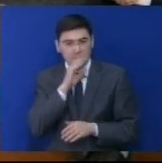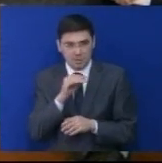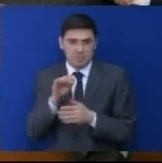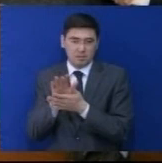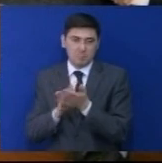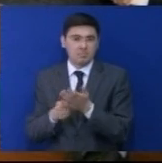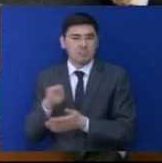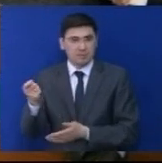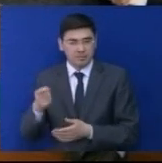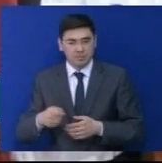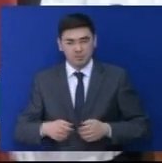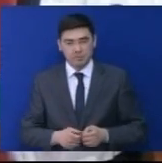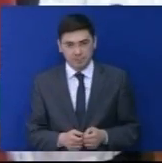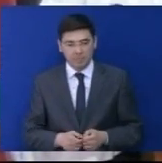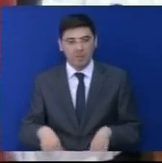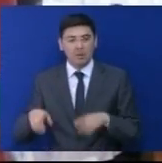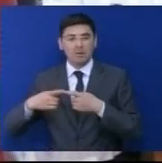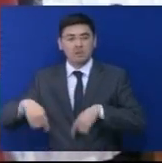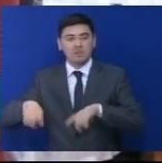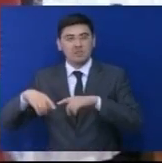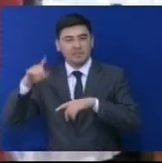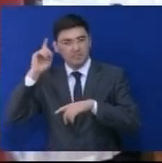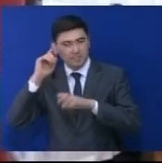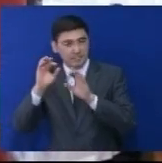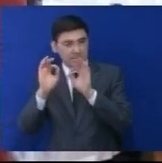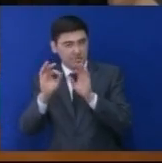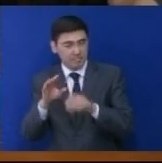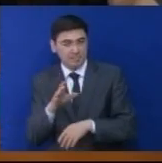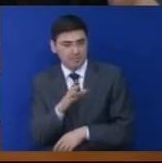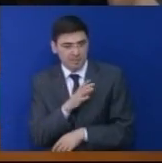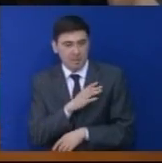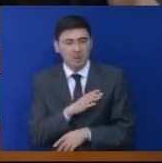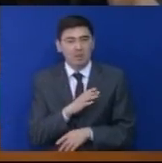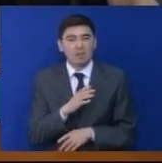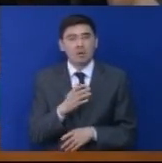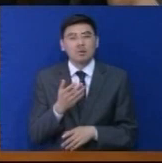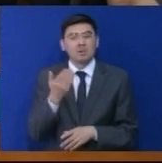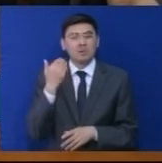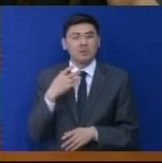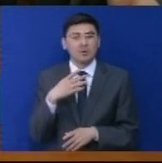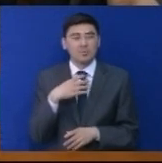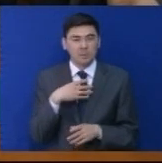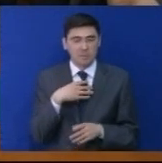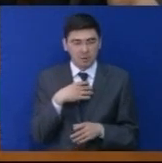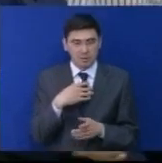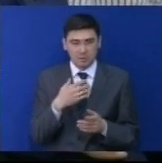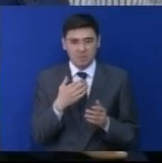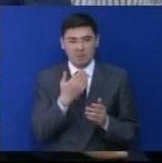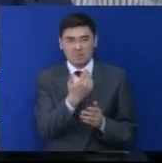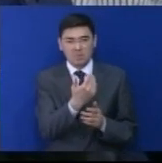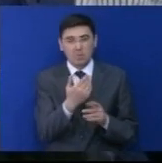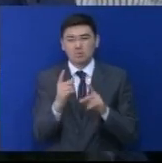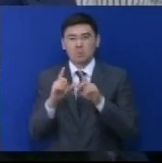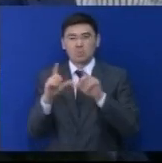семинара специалисты отдела образования отметили, что действующие ранее нормы о приеме в школу детей только с микроучастка, который обслуживается